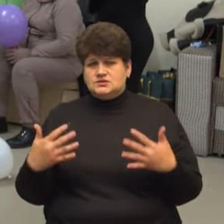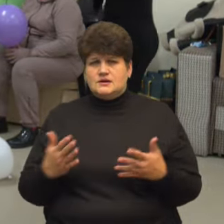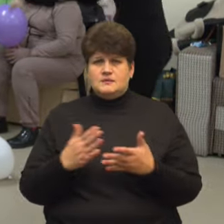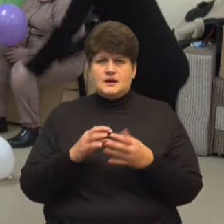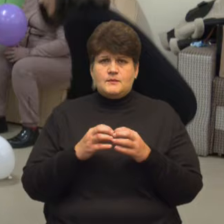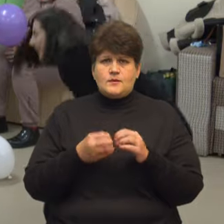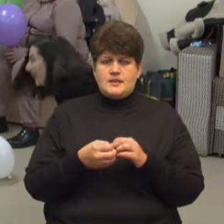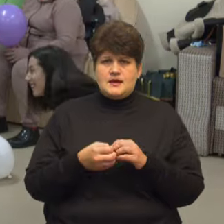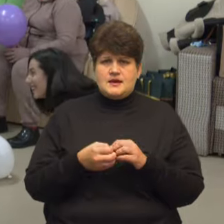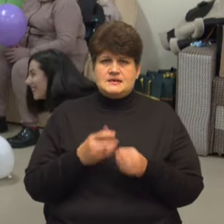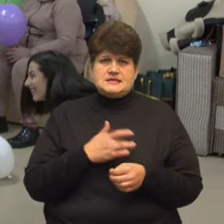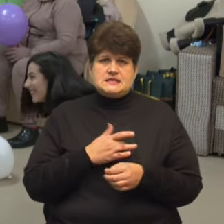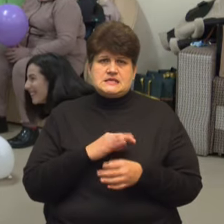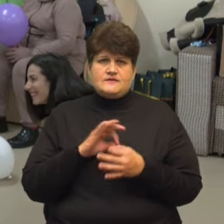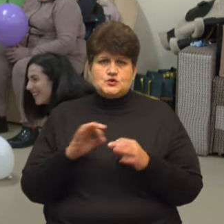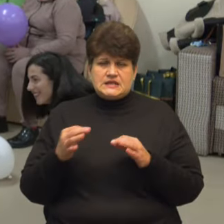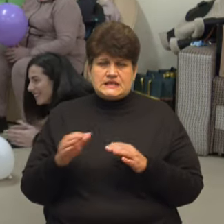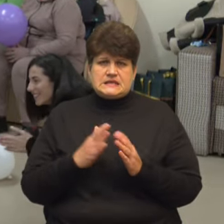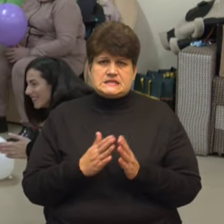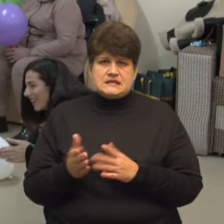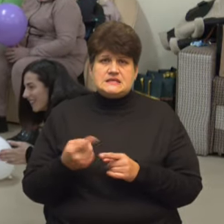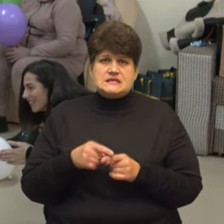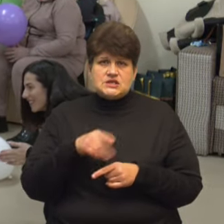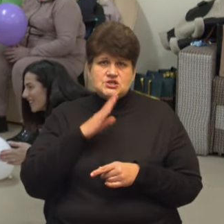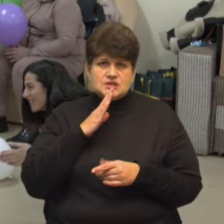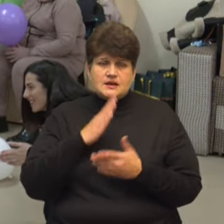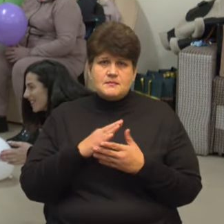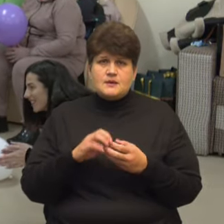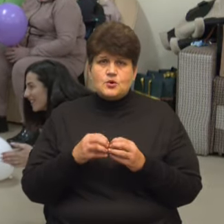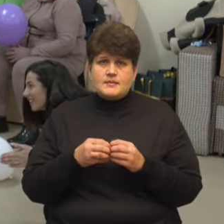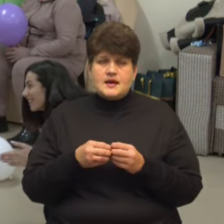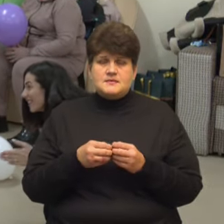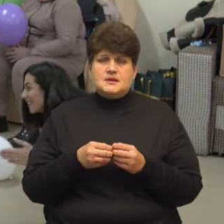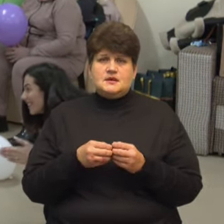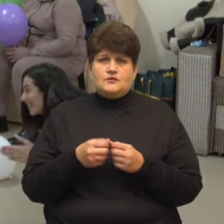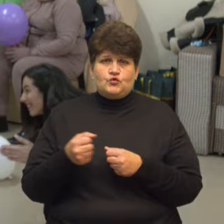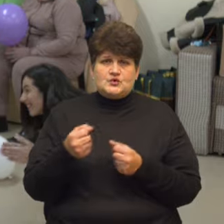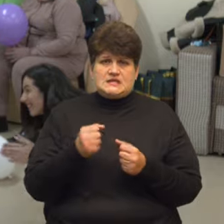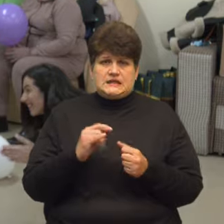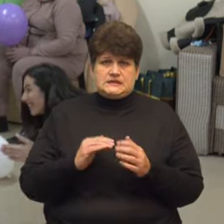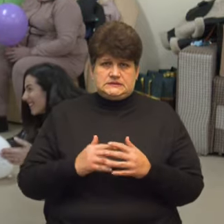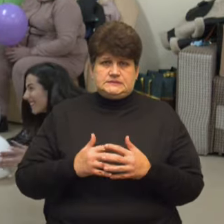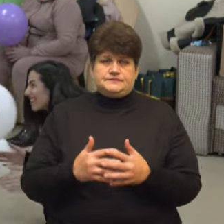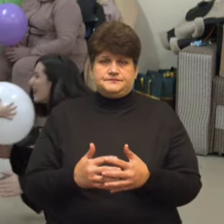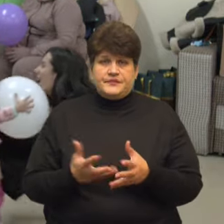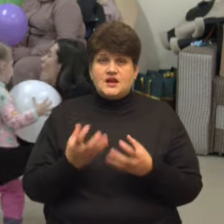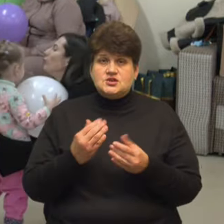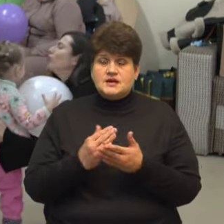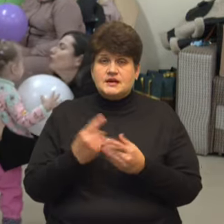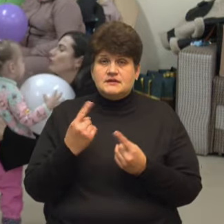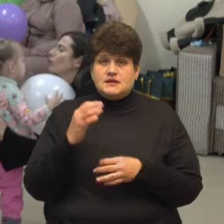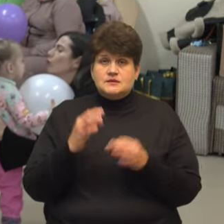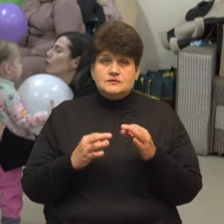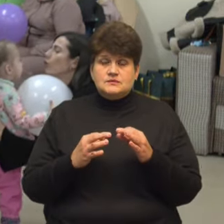проблеми серцевосудинною системою така жінка має проблеми у виношуванні а і ще є великий відсоток